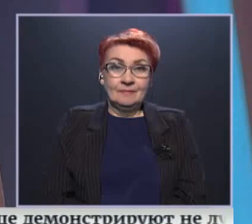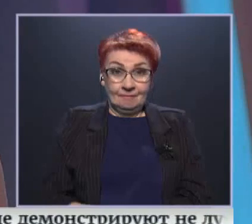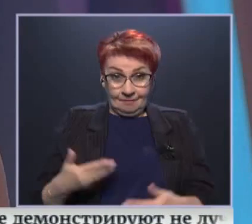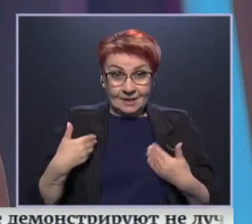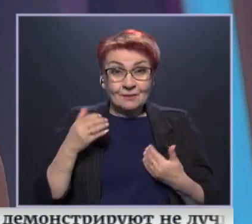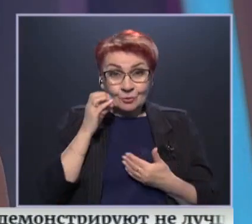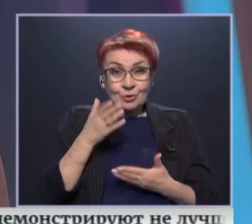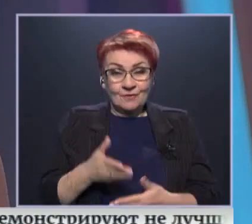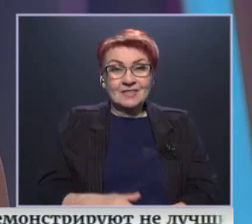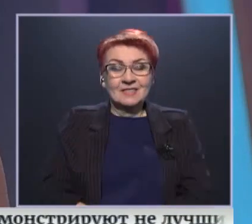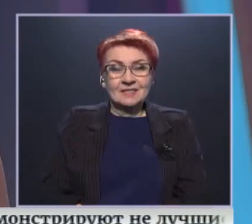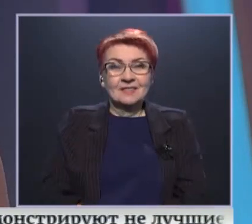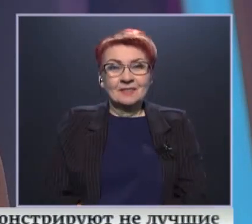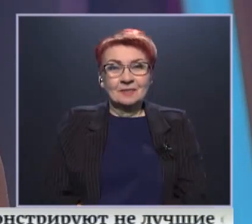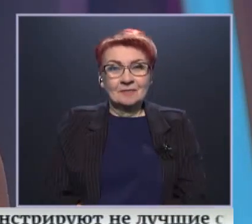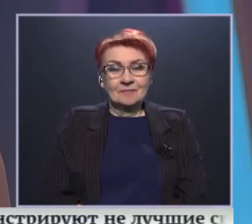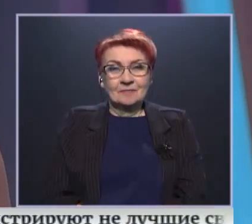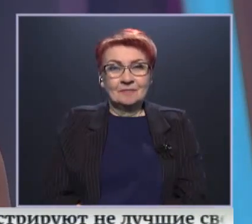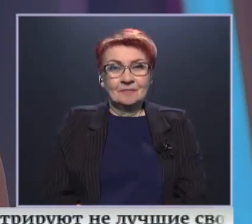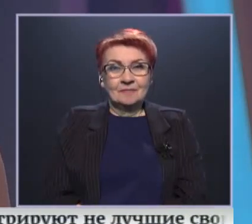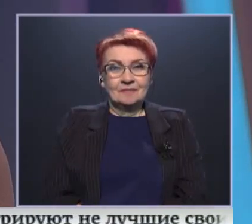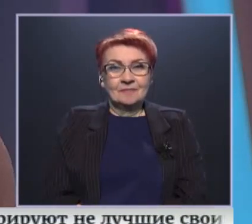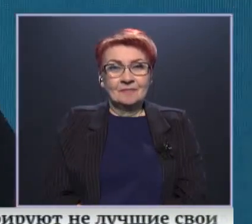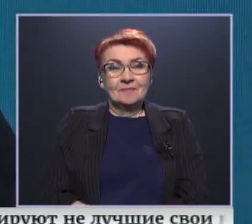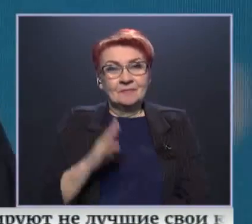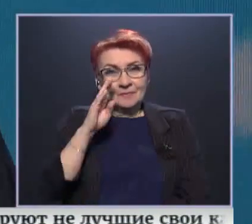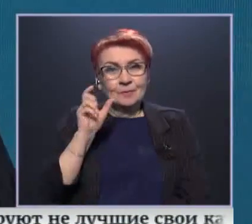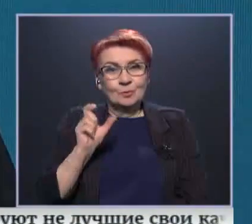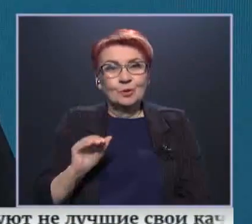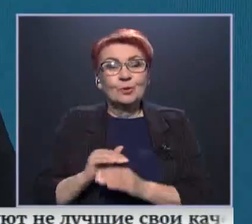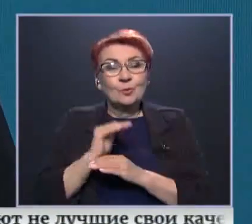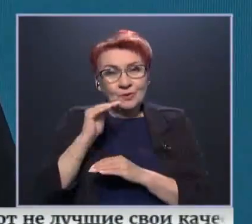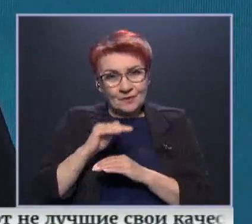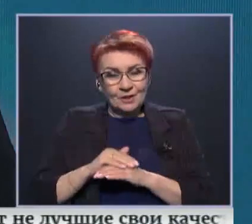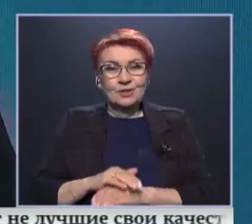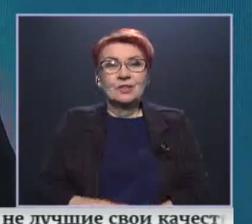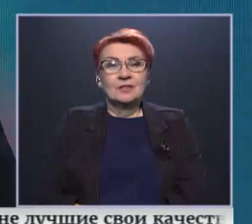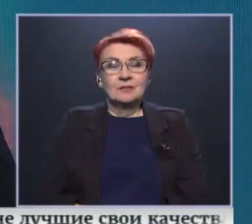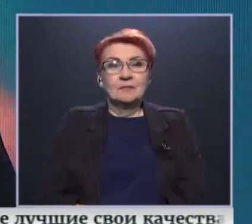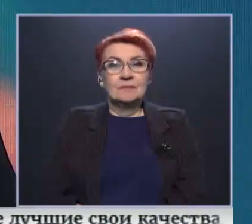Здравствуйте, мы вас слушаем. Алло. Добрый день. Добрый вечер.